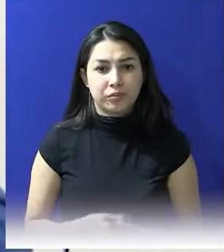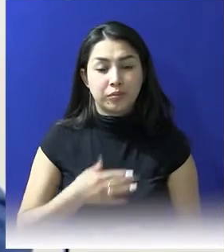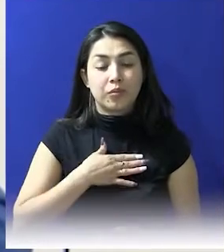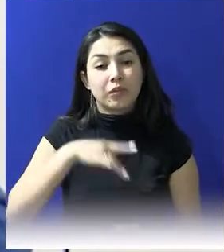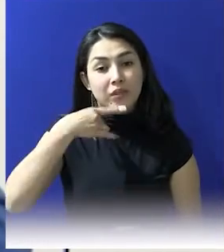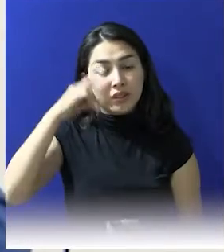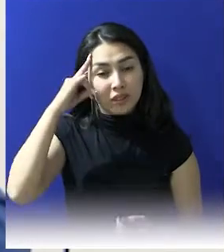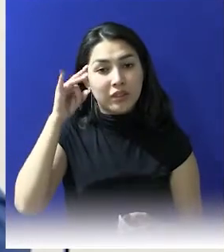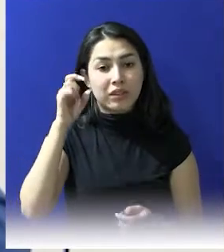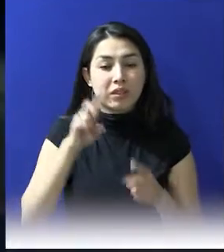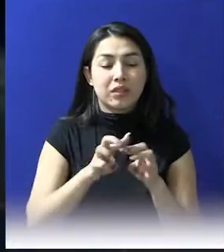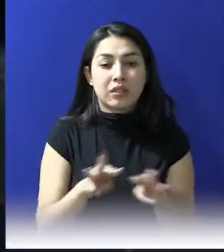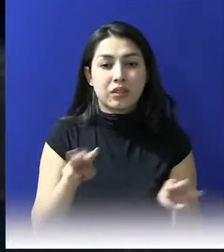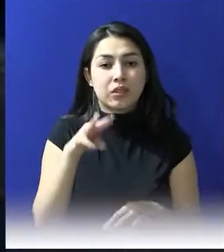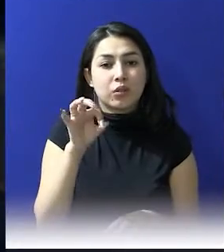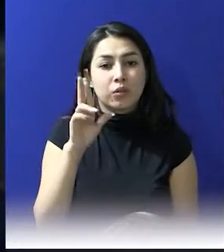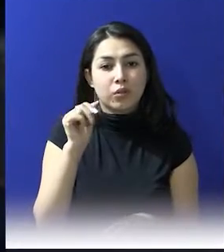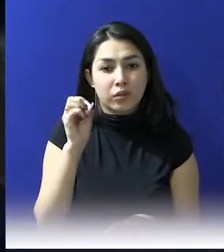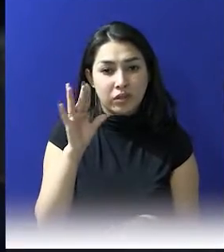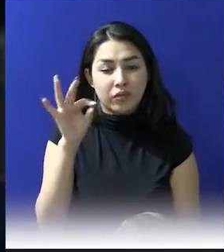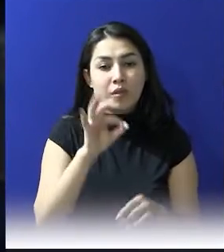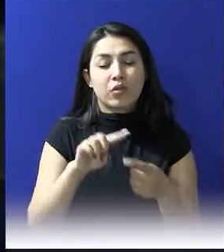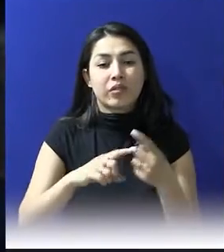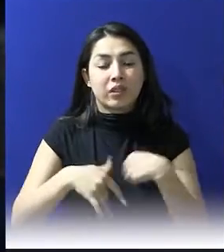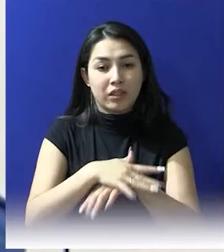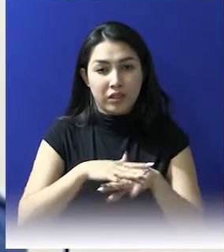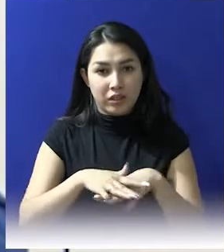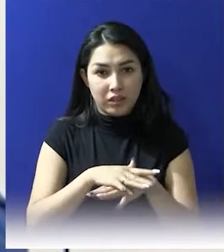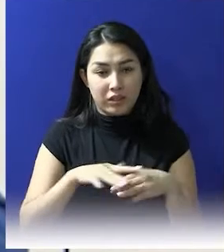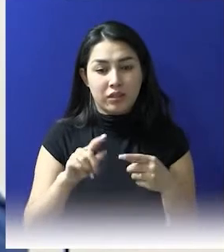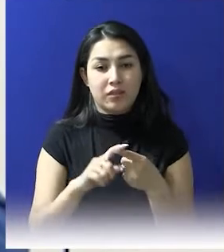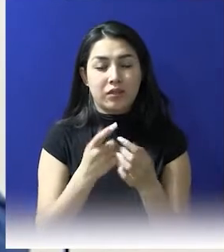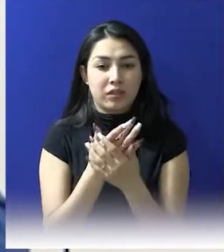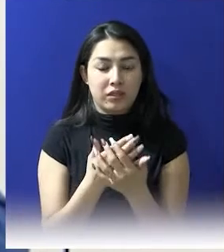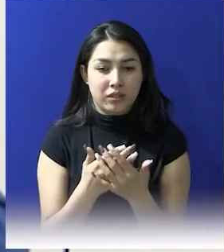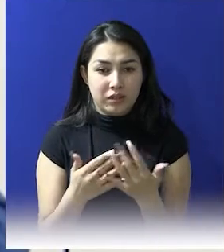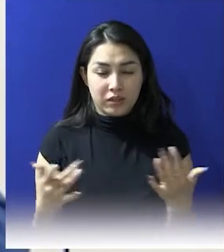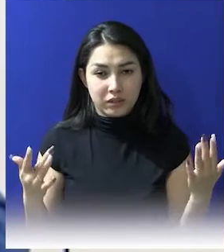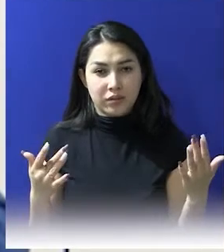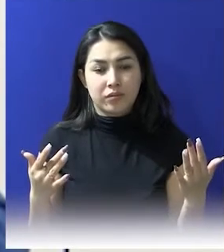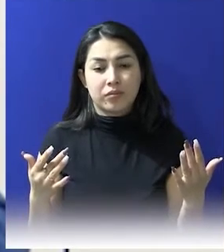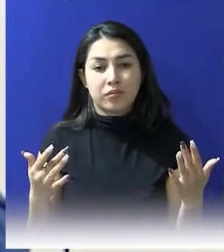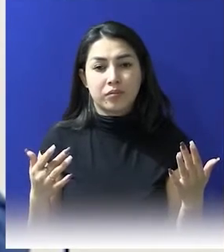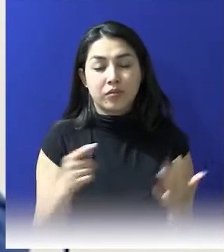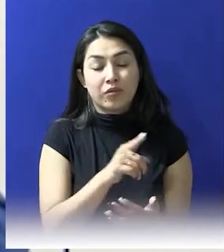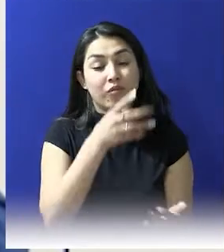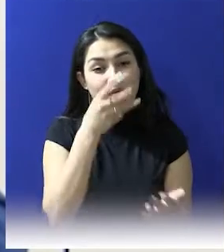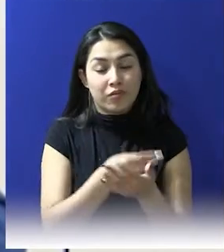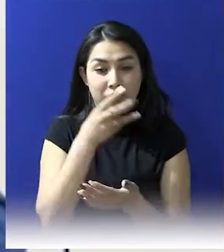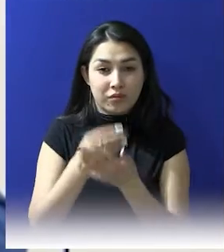Тоқаевтың жолдауында көрсетілген халық үніне құлақ салу концепциясын іске асыру барысындамыз. Өздеріңіз көріп отырғандай,